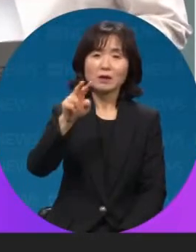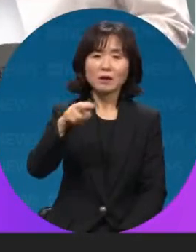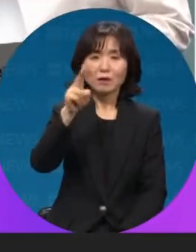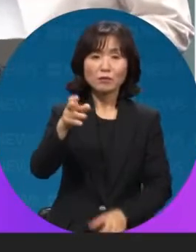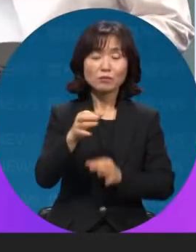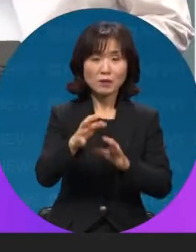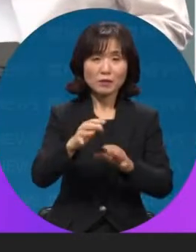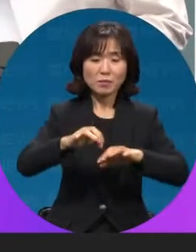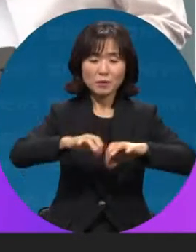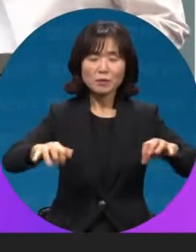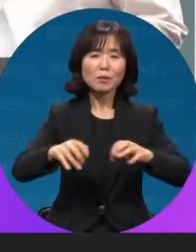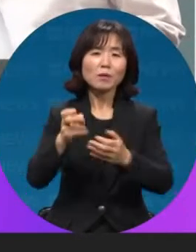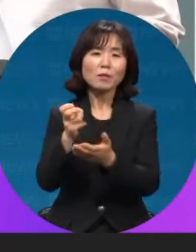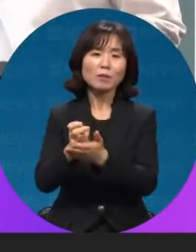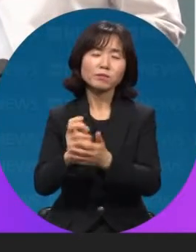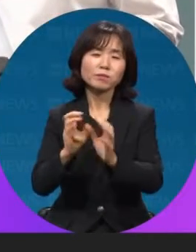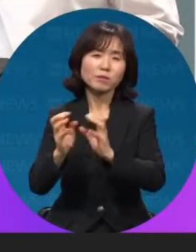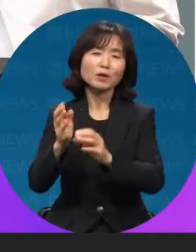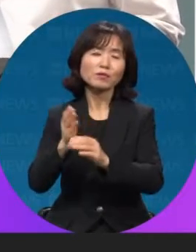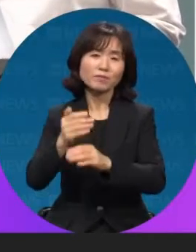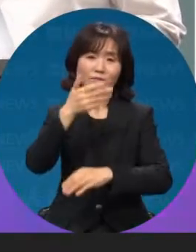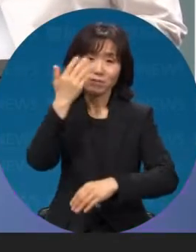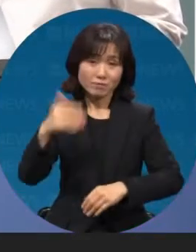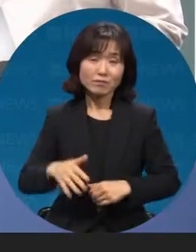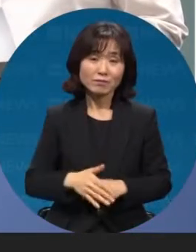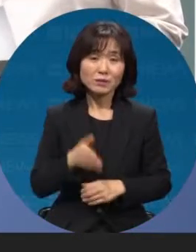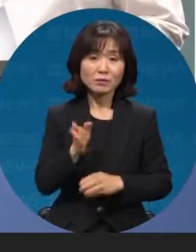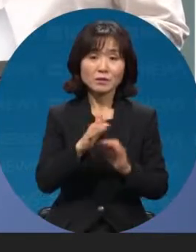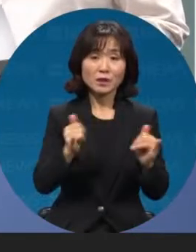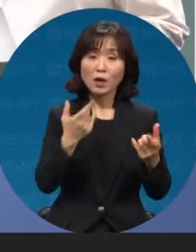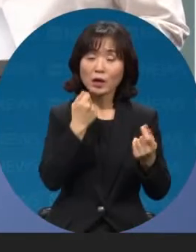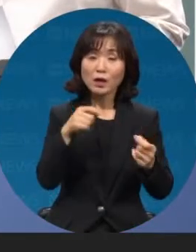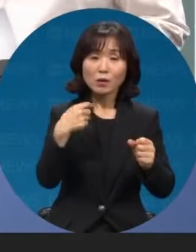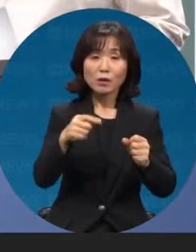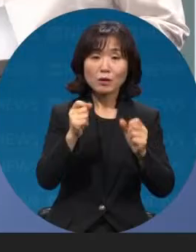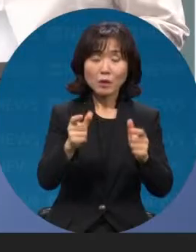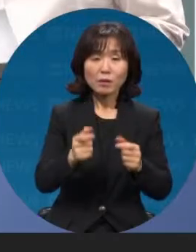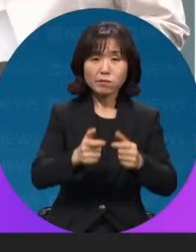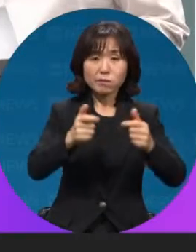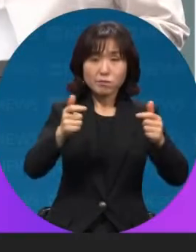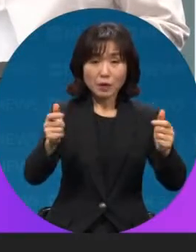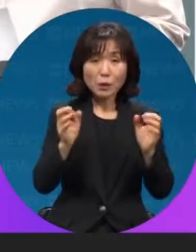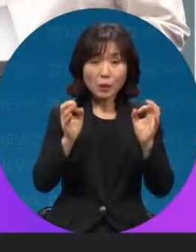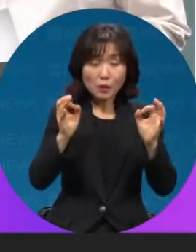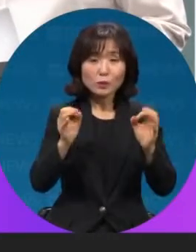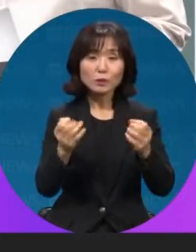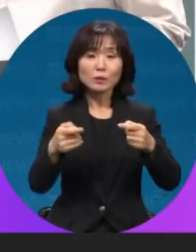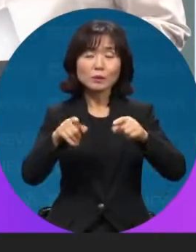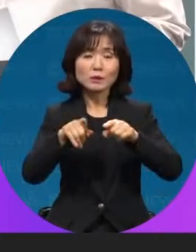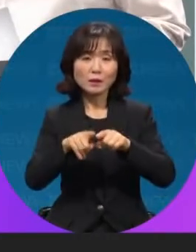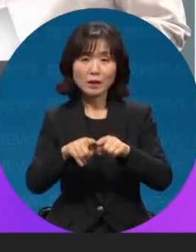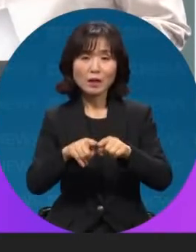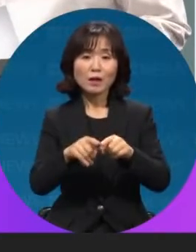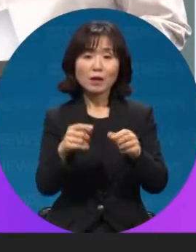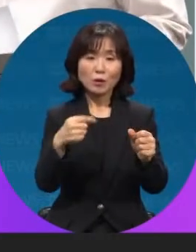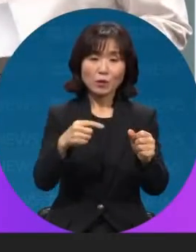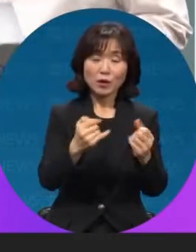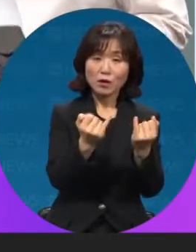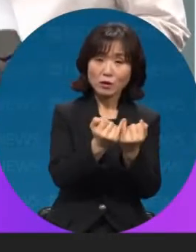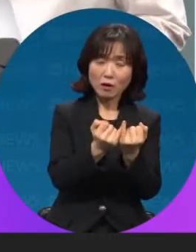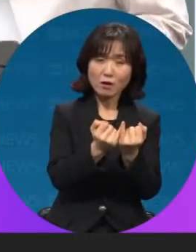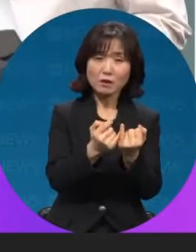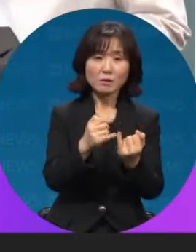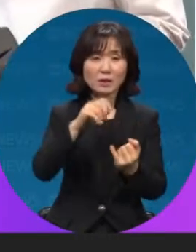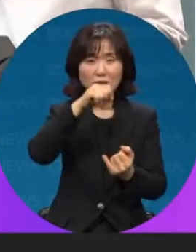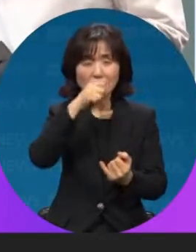의회에서 논의되고 있는 겁니다 전문가들은 이렇게 교육 기회를 늘리는 노력과 함께 교육에 범위를 여성과 유색인종 까지